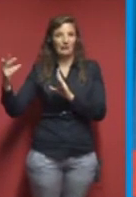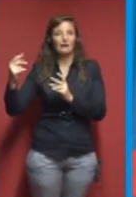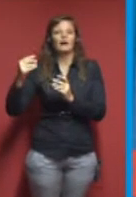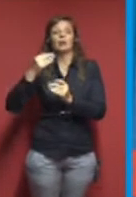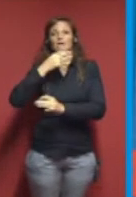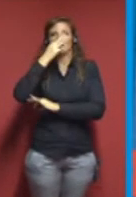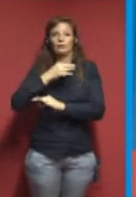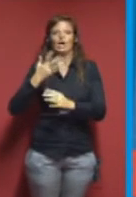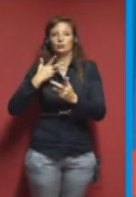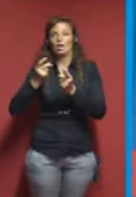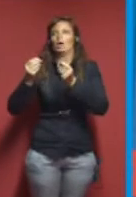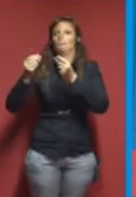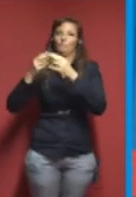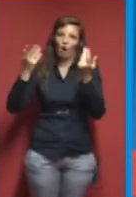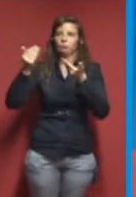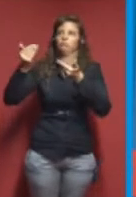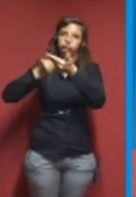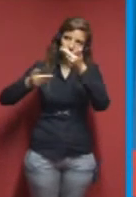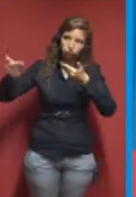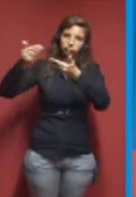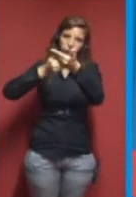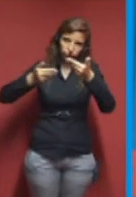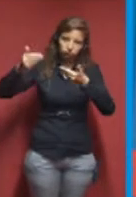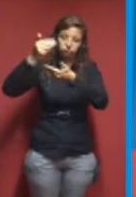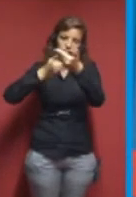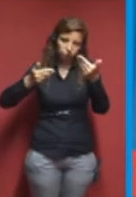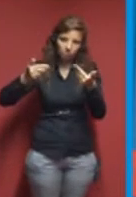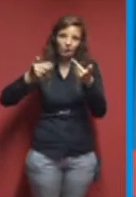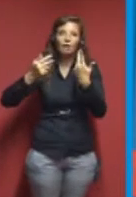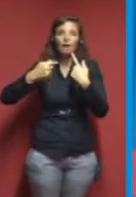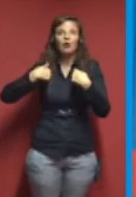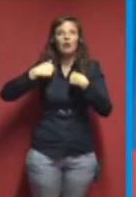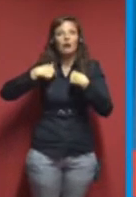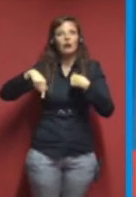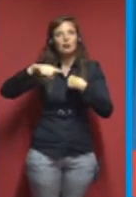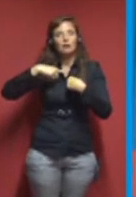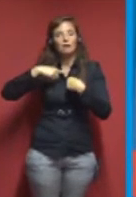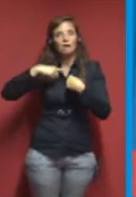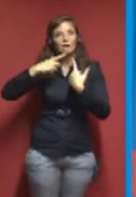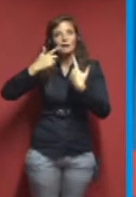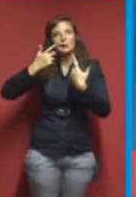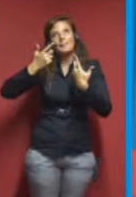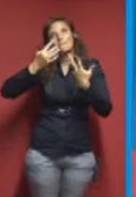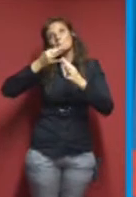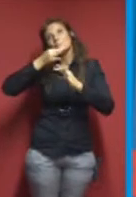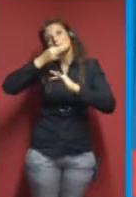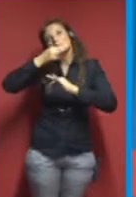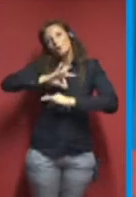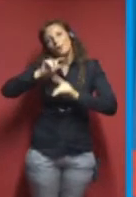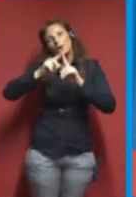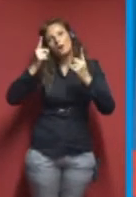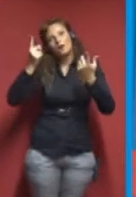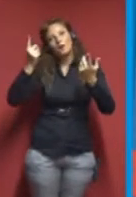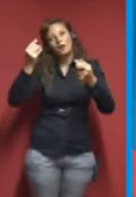grande cooperazione abbiamo abbiamo potuto diciamo lavorare